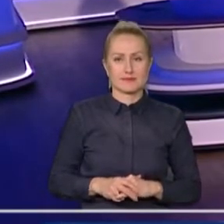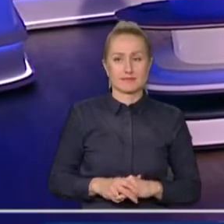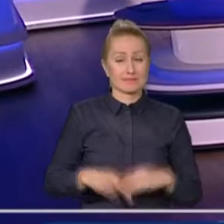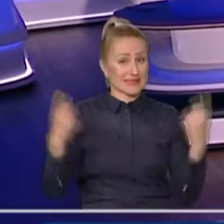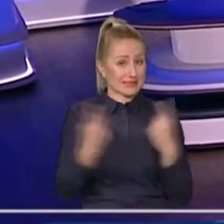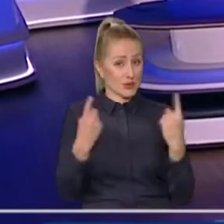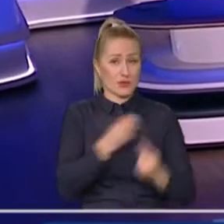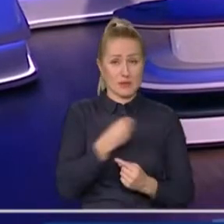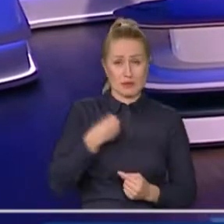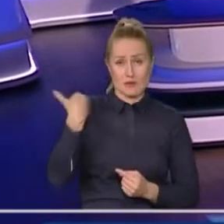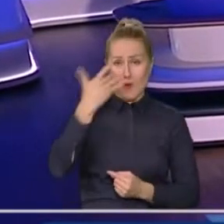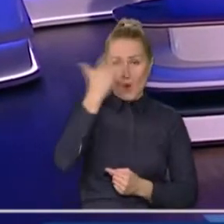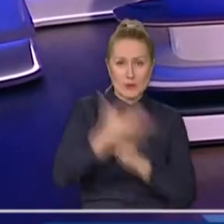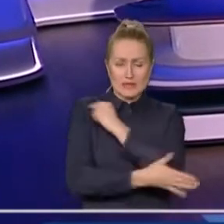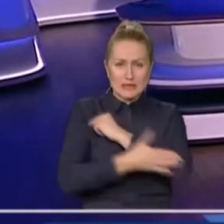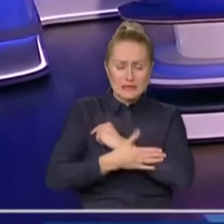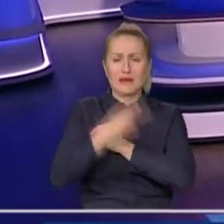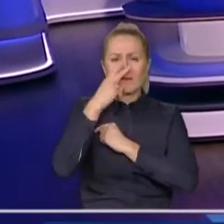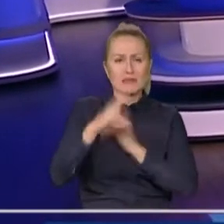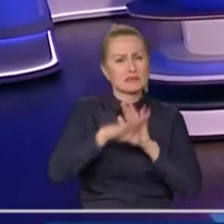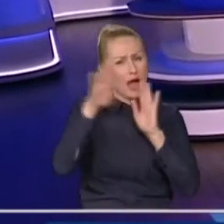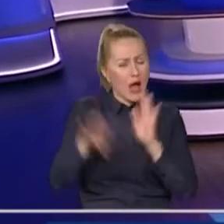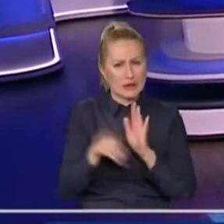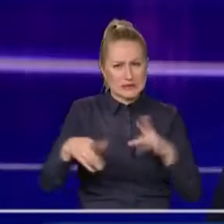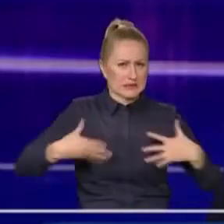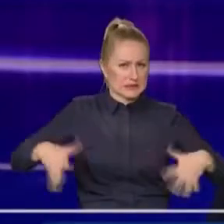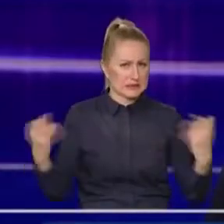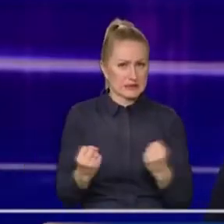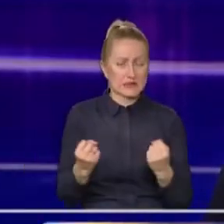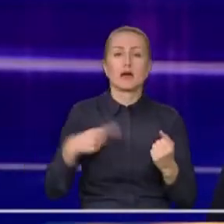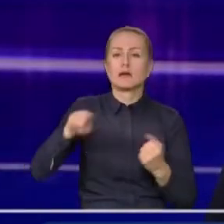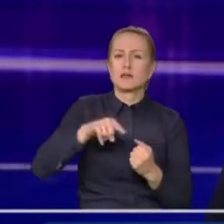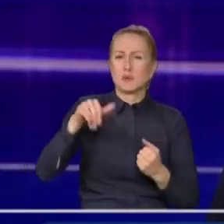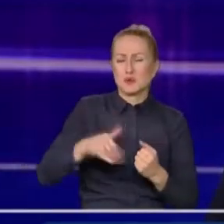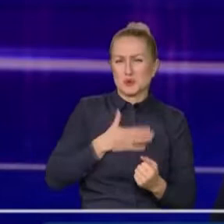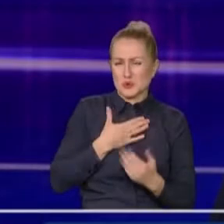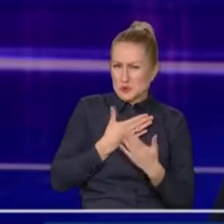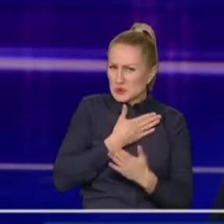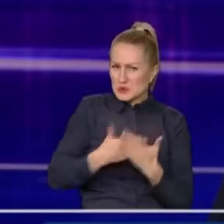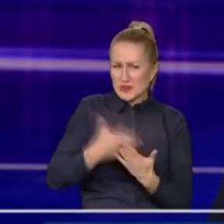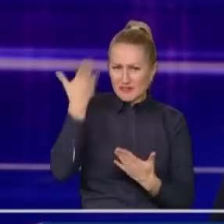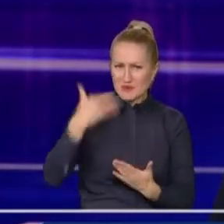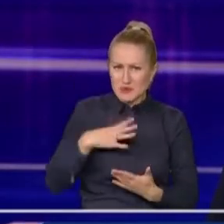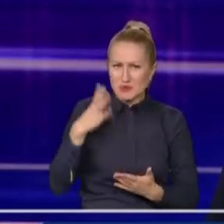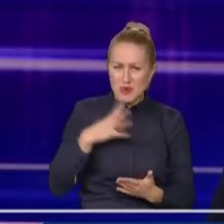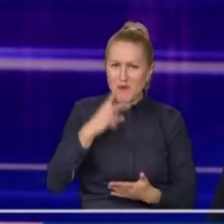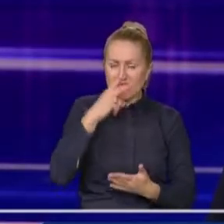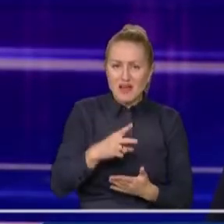Sytuacja na polsko-białoruskiej granicy jest wciąż napięta. Można się było tego spodziewać wtedy,